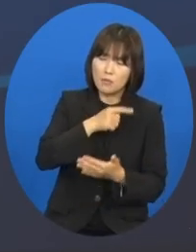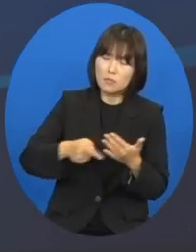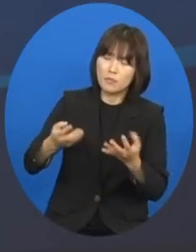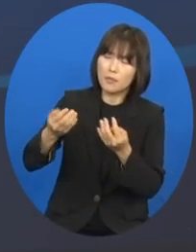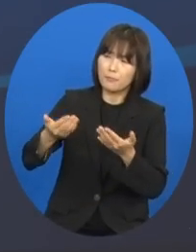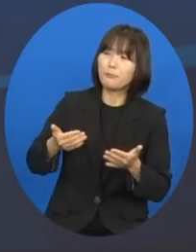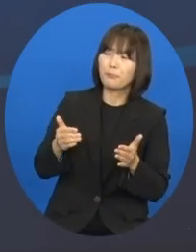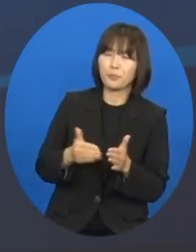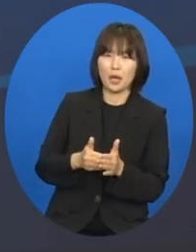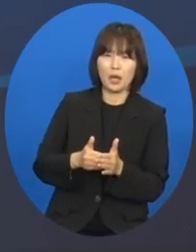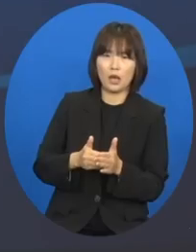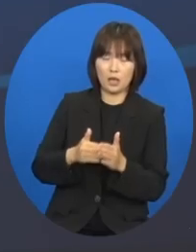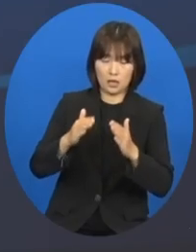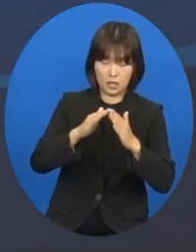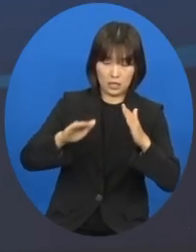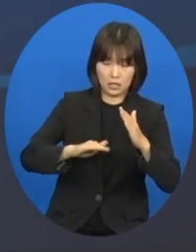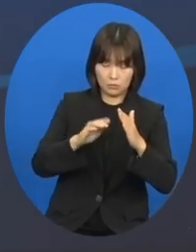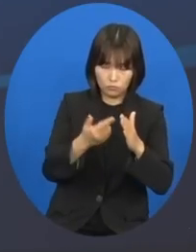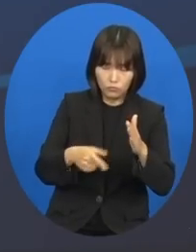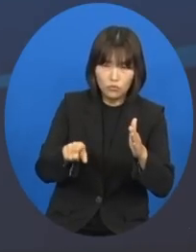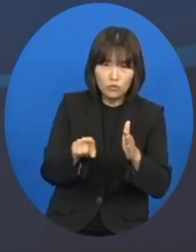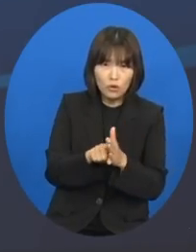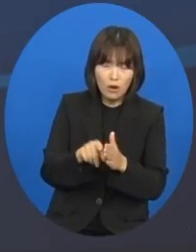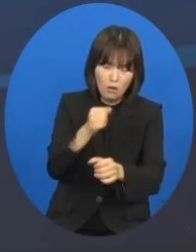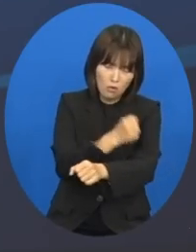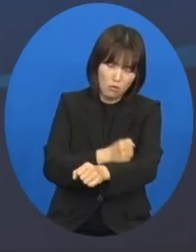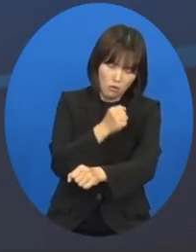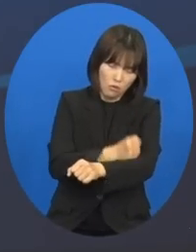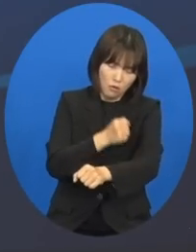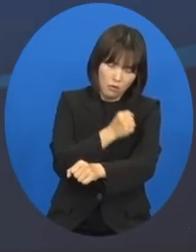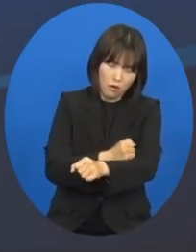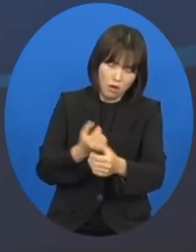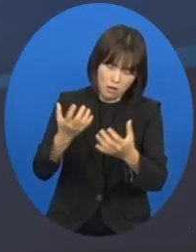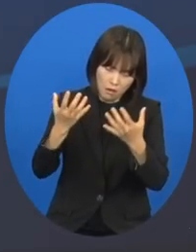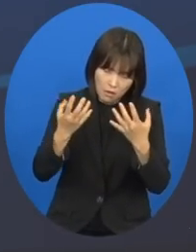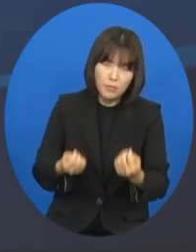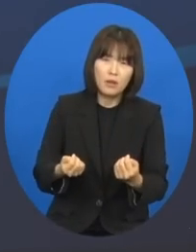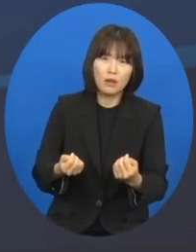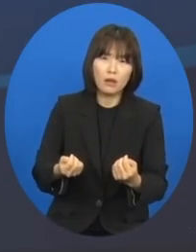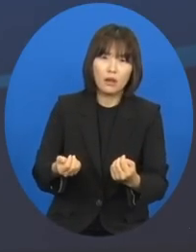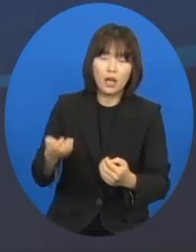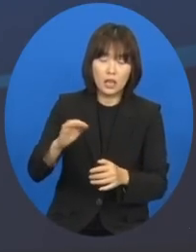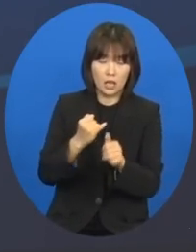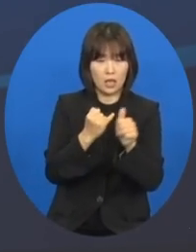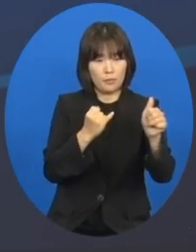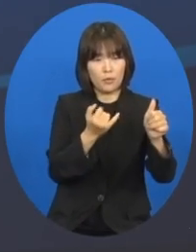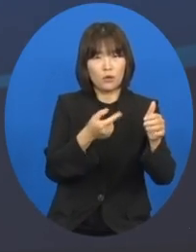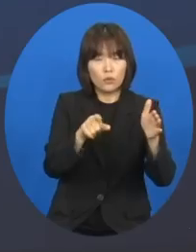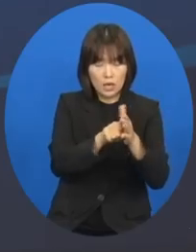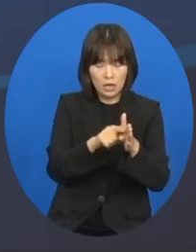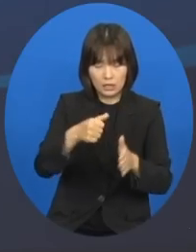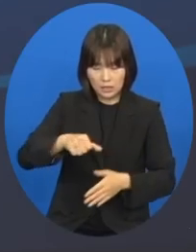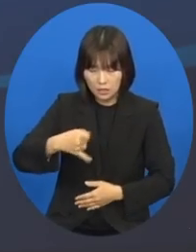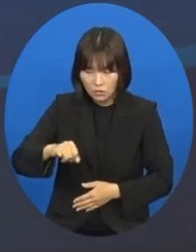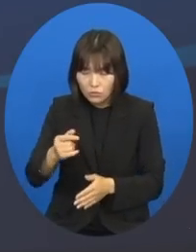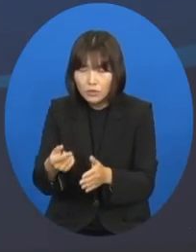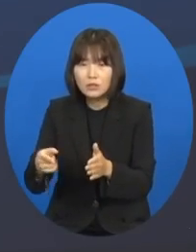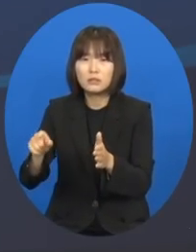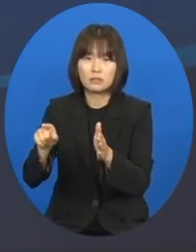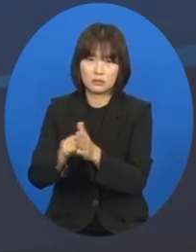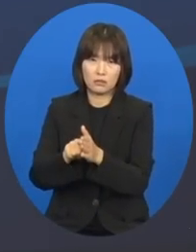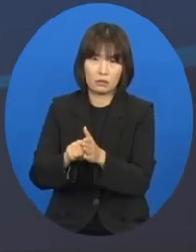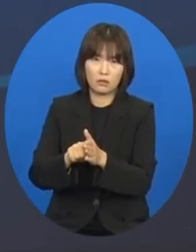내가이 집안을 위해서 얼마나 수고하고 애를 썼는데 나는 남편을 위해서 자녀들을 위해서